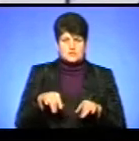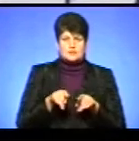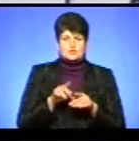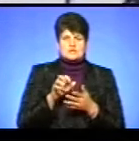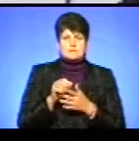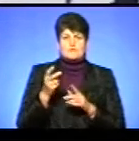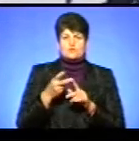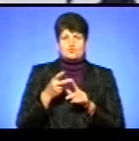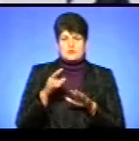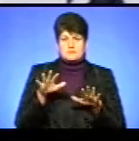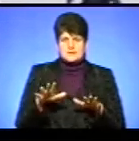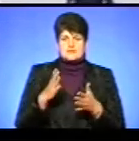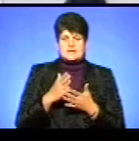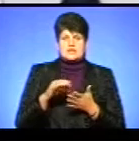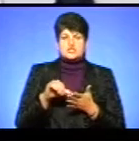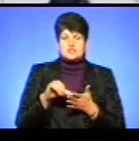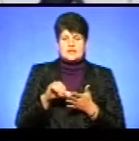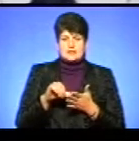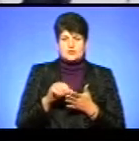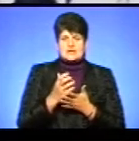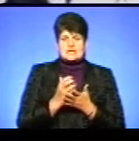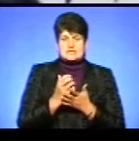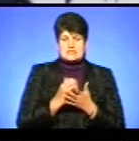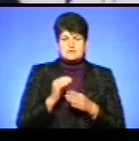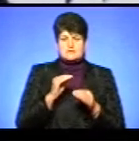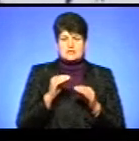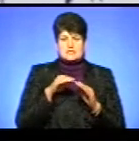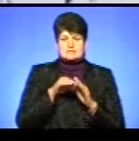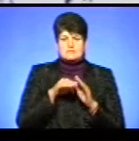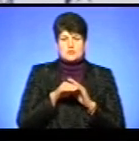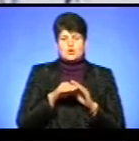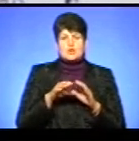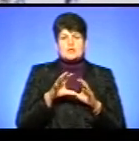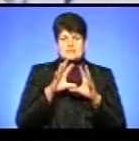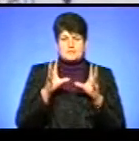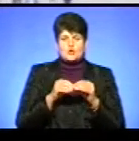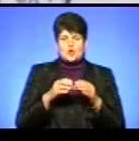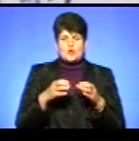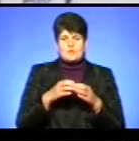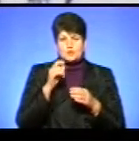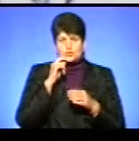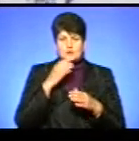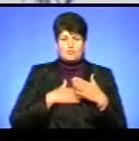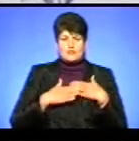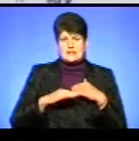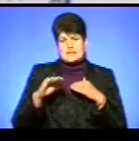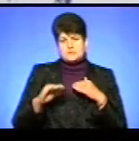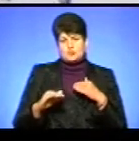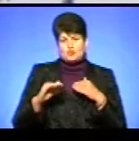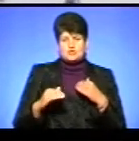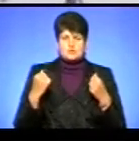займав друге місце і вже є членом резервного складу збірної команди України. І порадували наші молодші